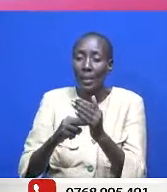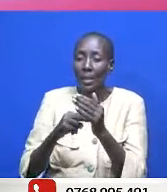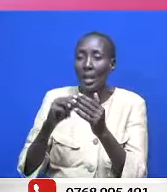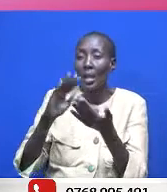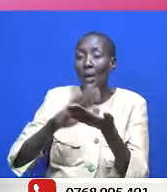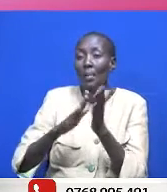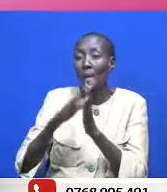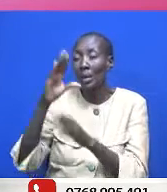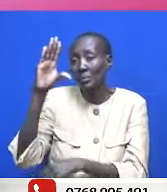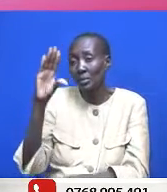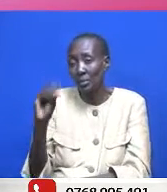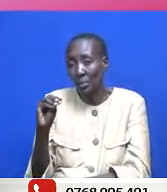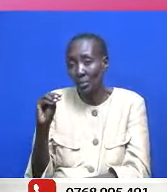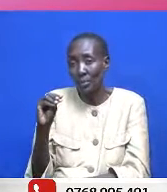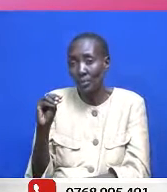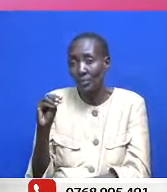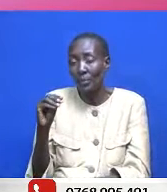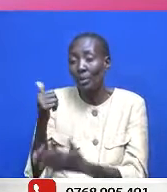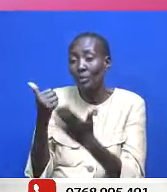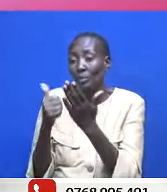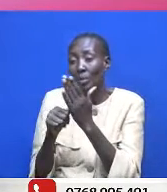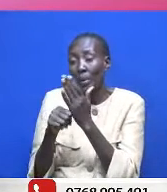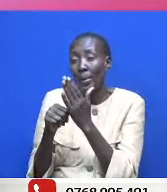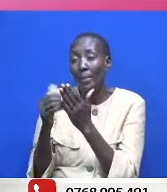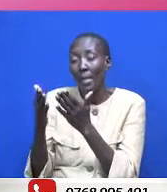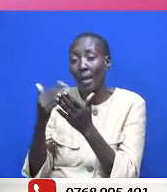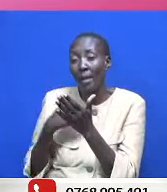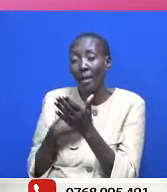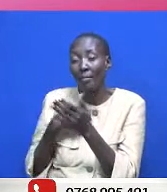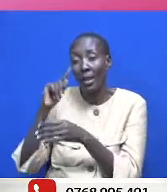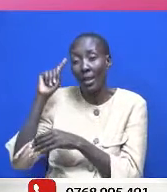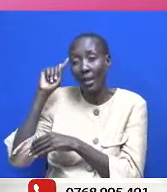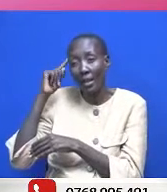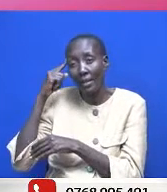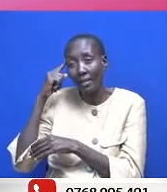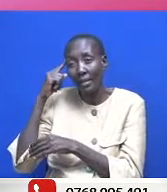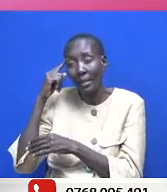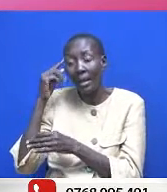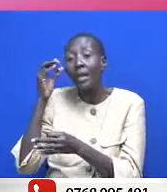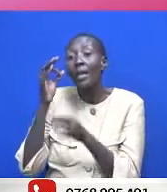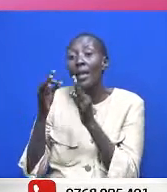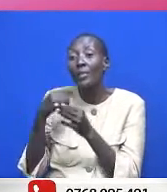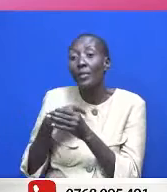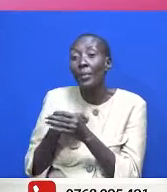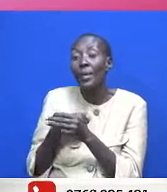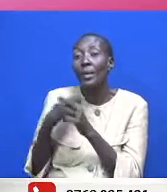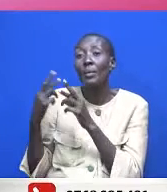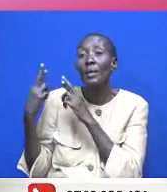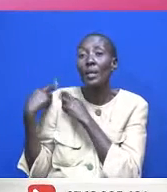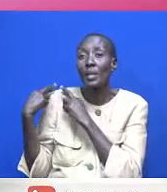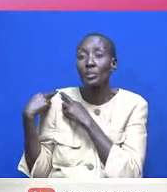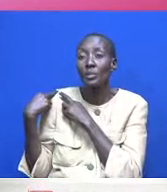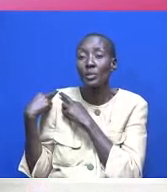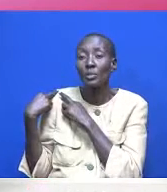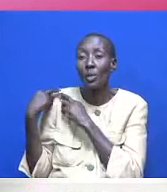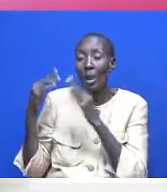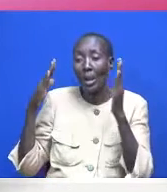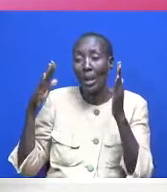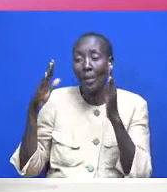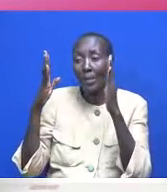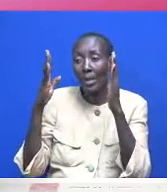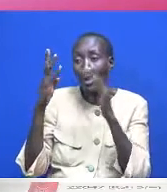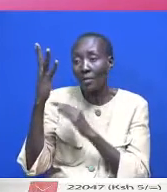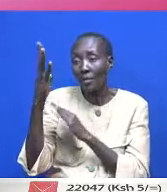Ya kuzalisha. So tuko na hiyo shida kubwa sana. Na nafikiria kwamba kama ingekuwa ni mimi, hata jambo la Big Four ningezingatia